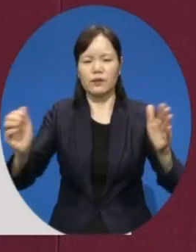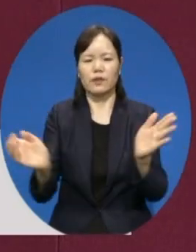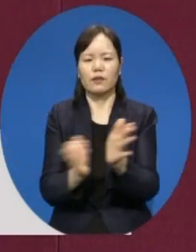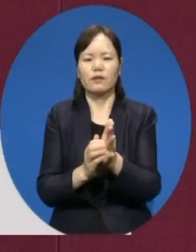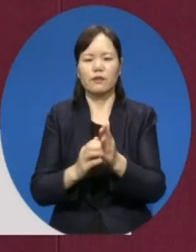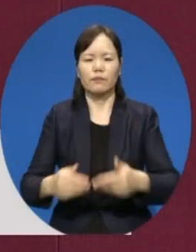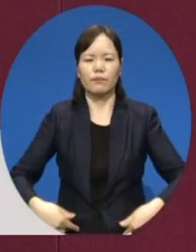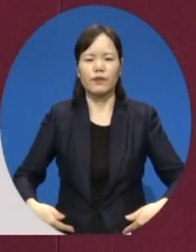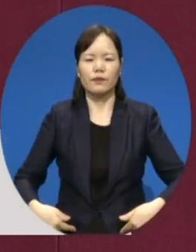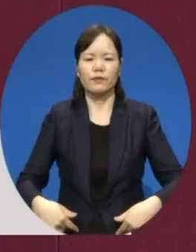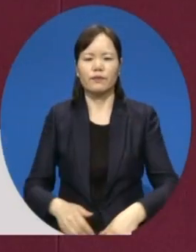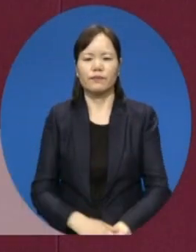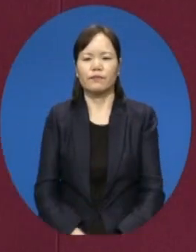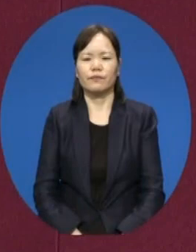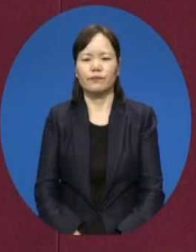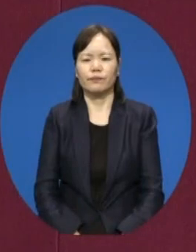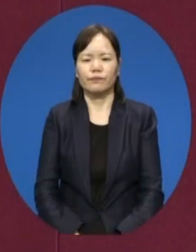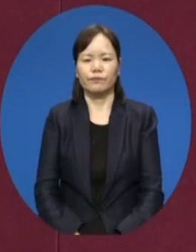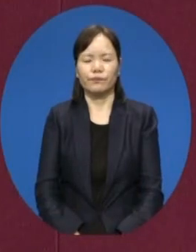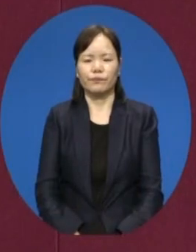겁니다.